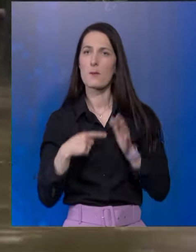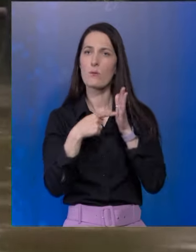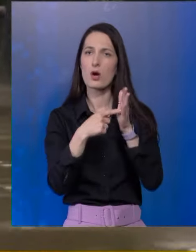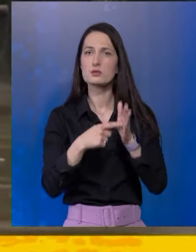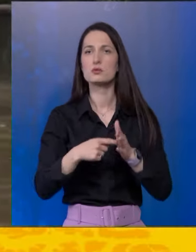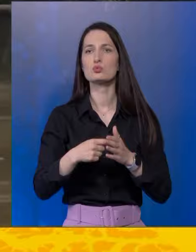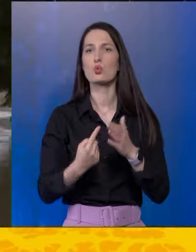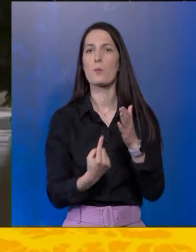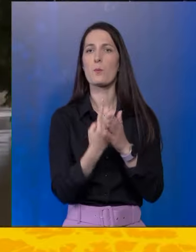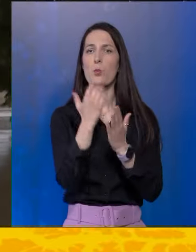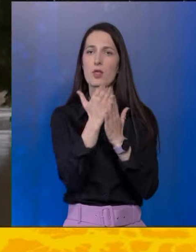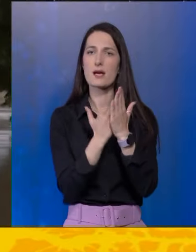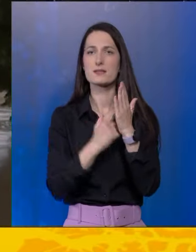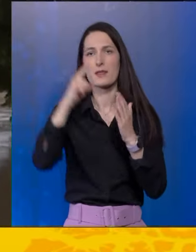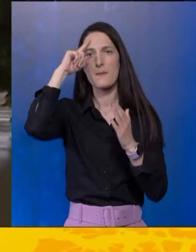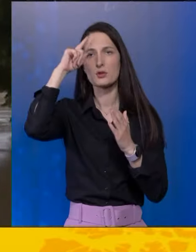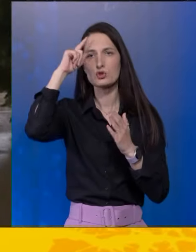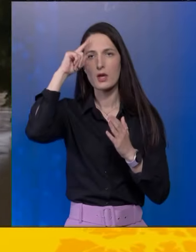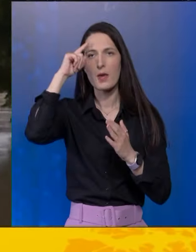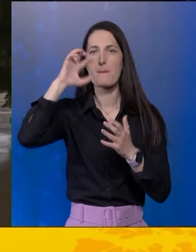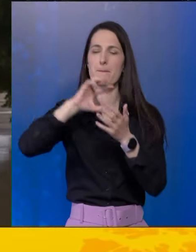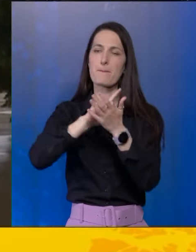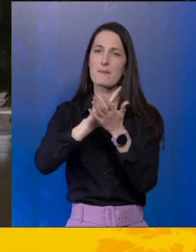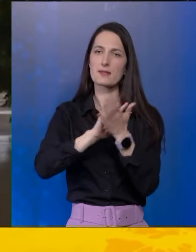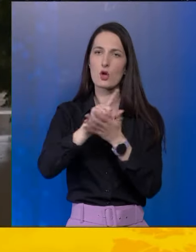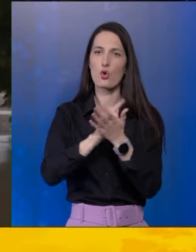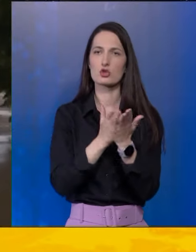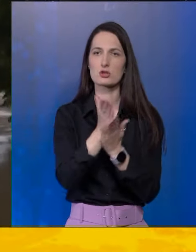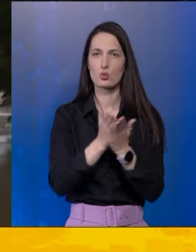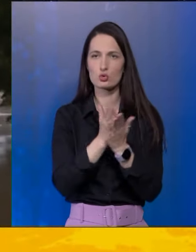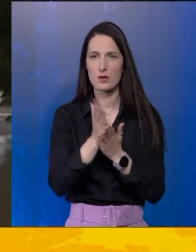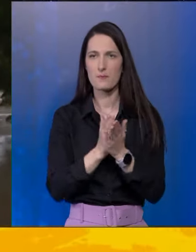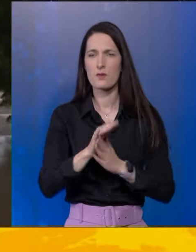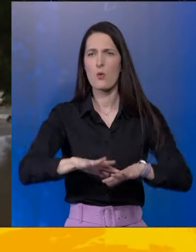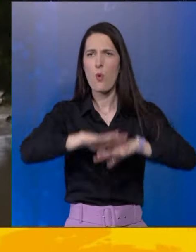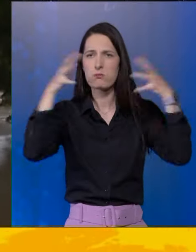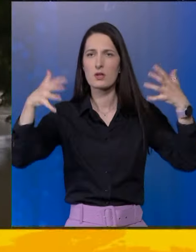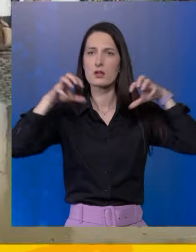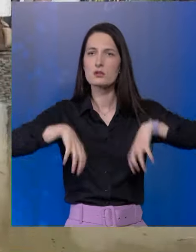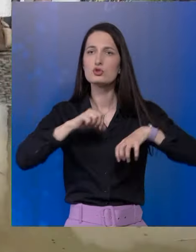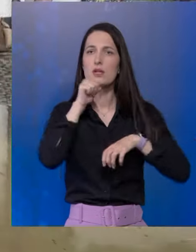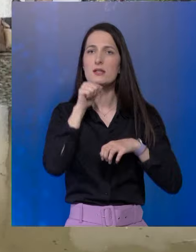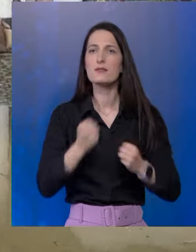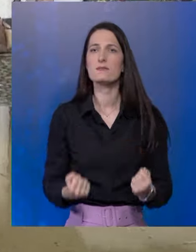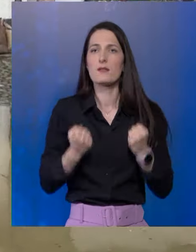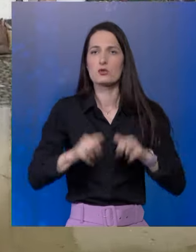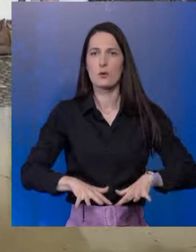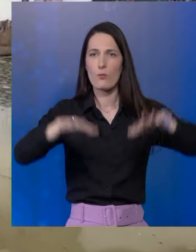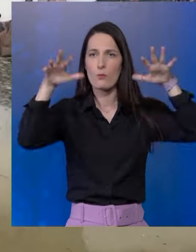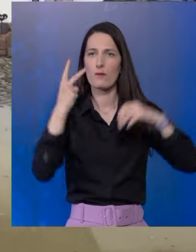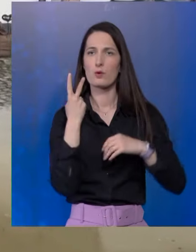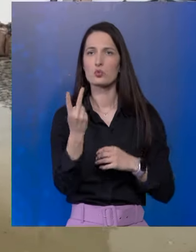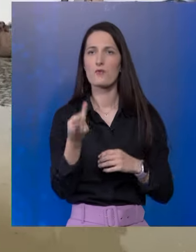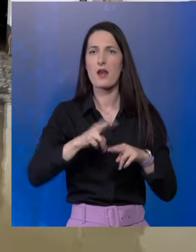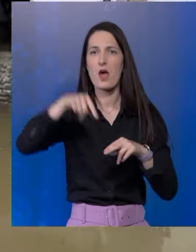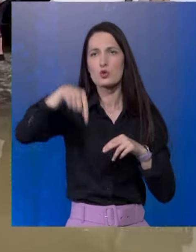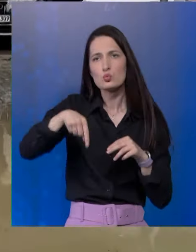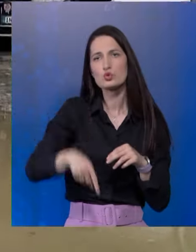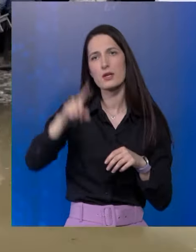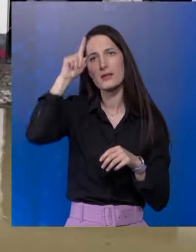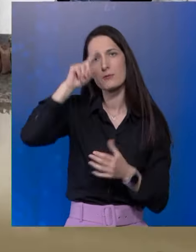su preliminarni podaci Njemačke meteorološke službe. Obilne kiše, teške poplave u 2 najjužnije njemačke pokrajine